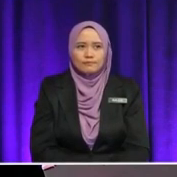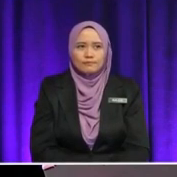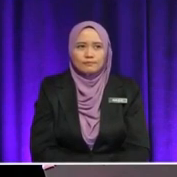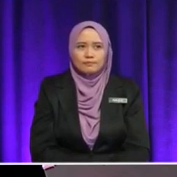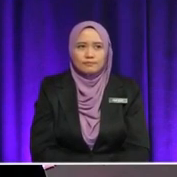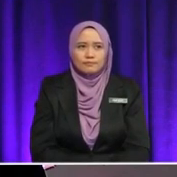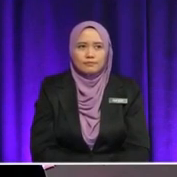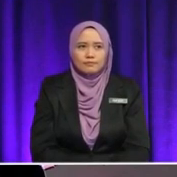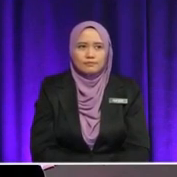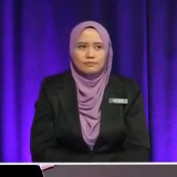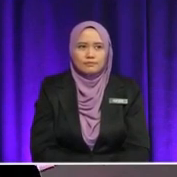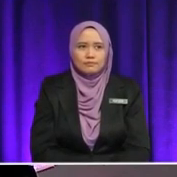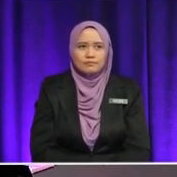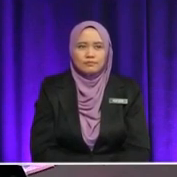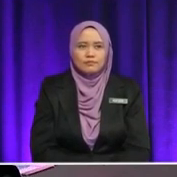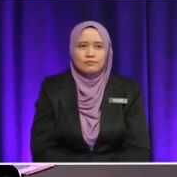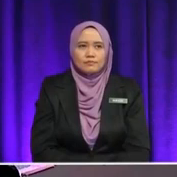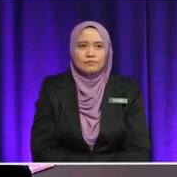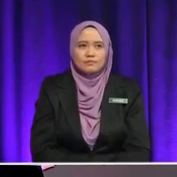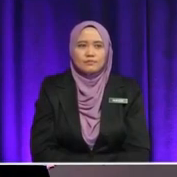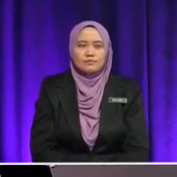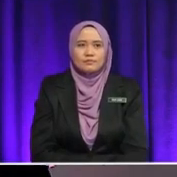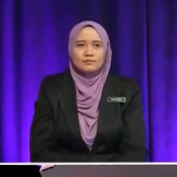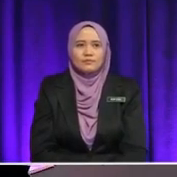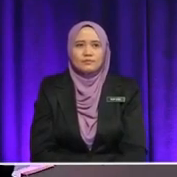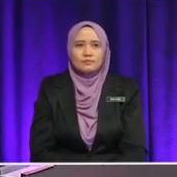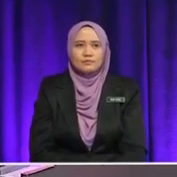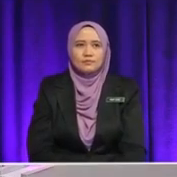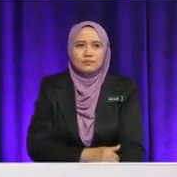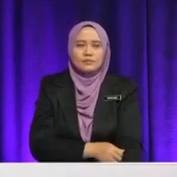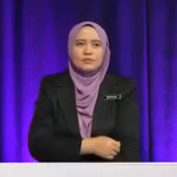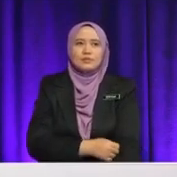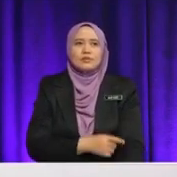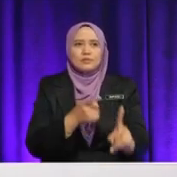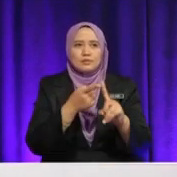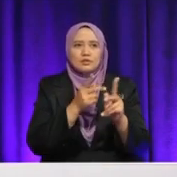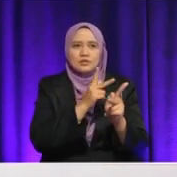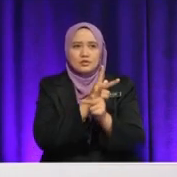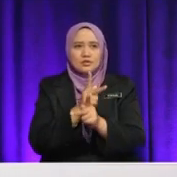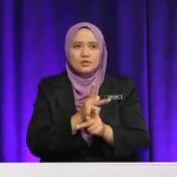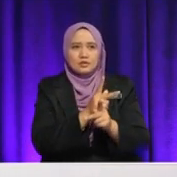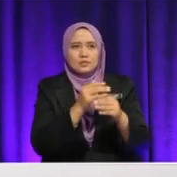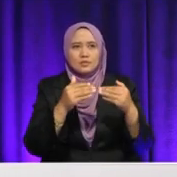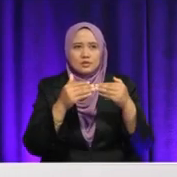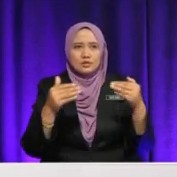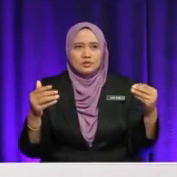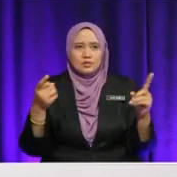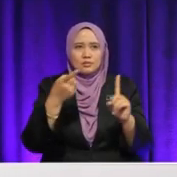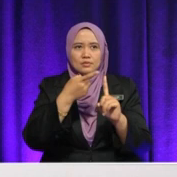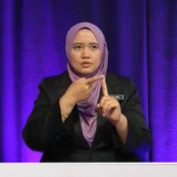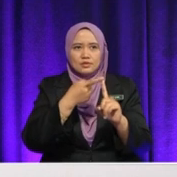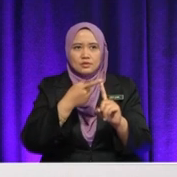Hai Akunya di sebuah gedung tadi adalah gabungan dari pada tiga cadangan sayur atau tamu menjaga sumpah Day oleh kedua hubungan dua